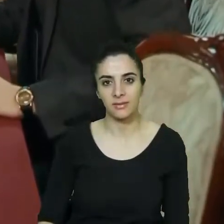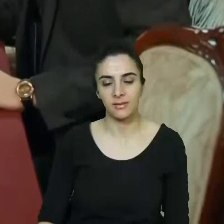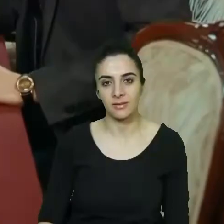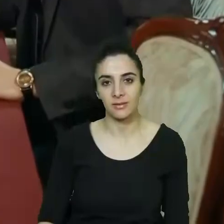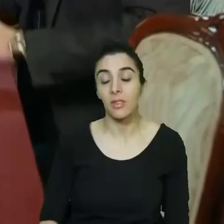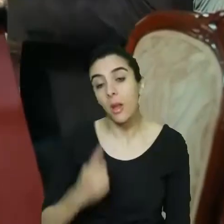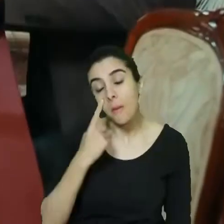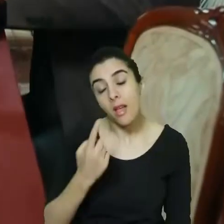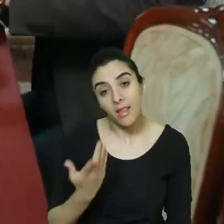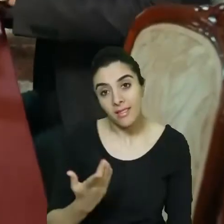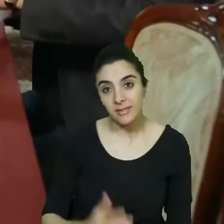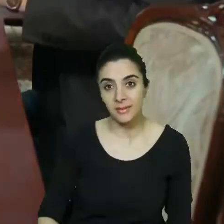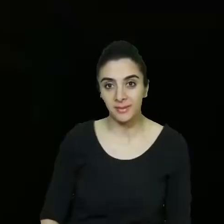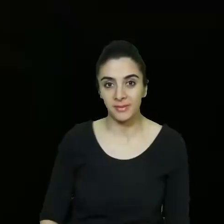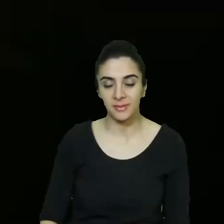Bak bakalım.